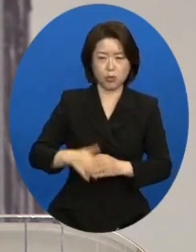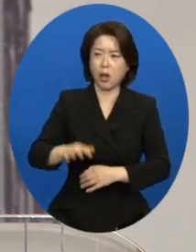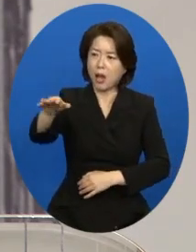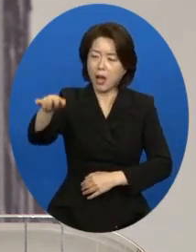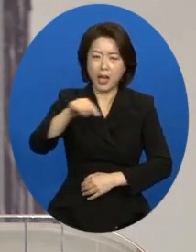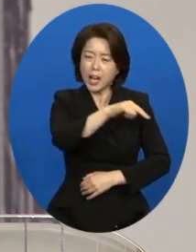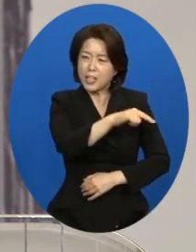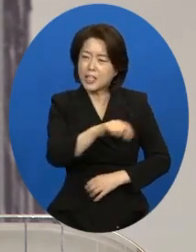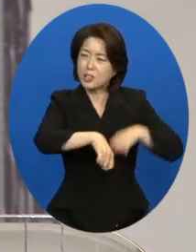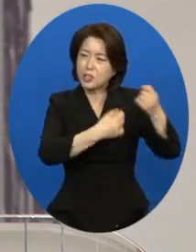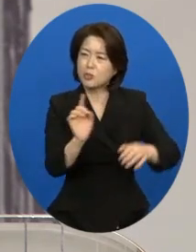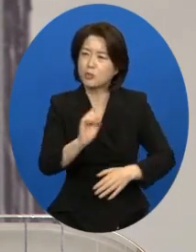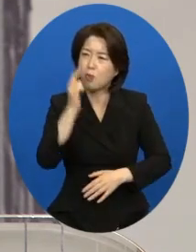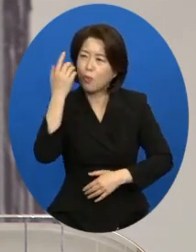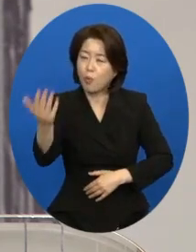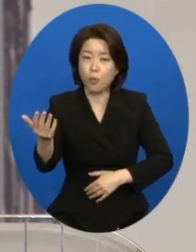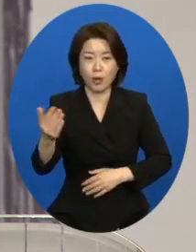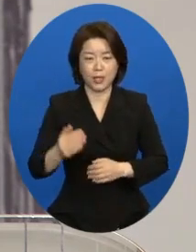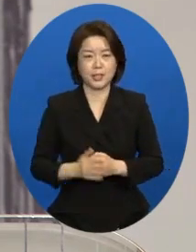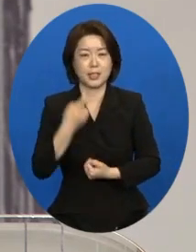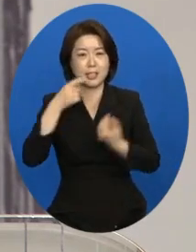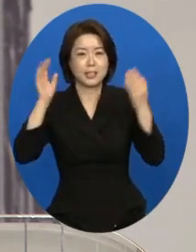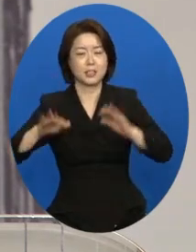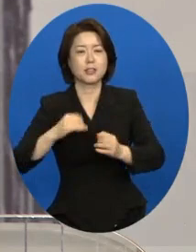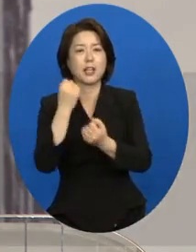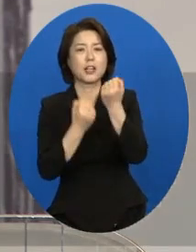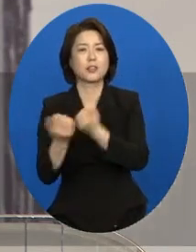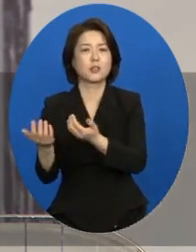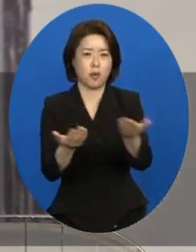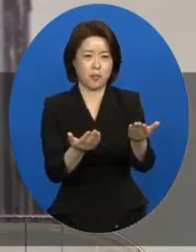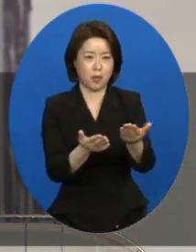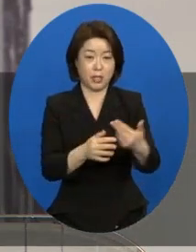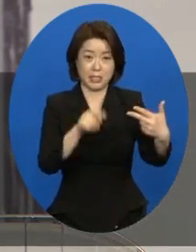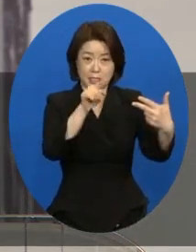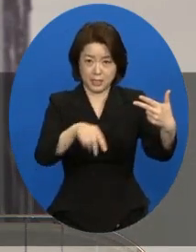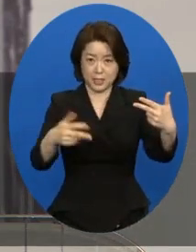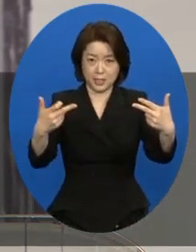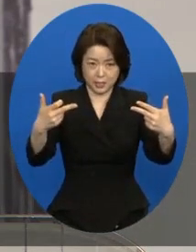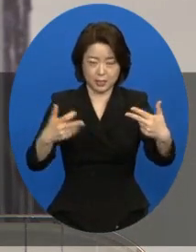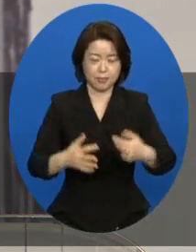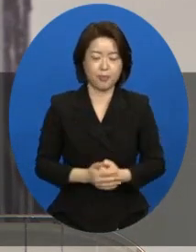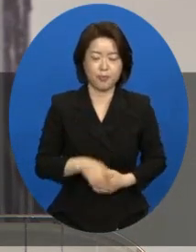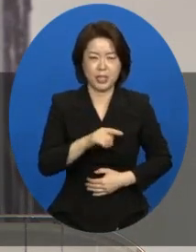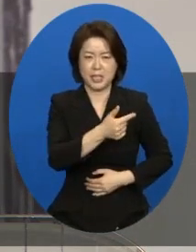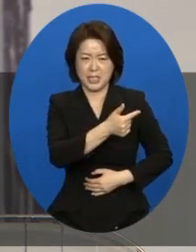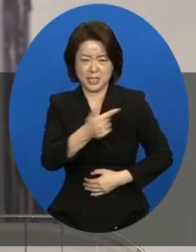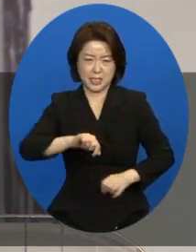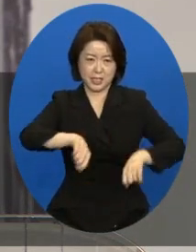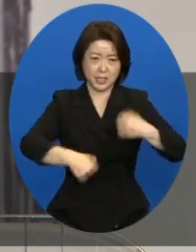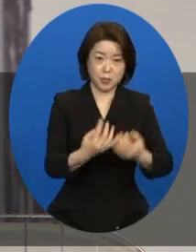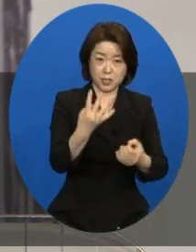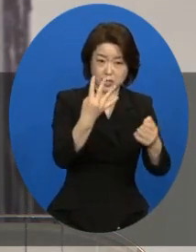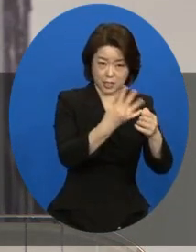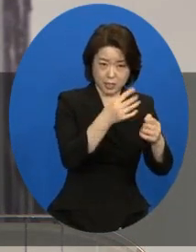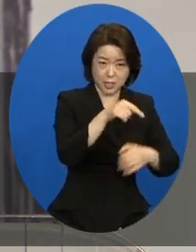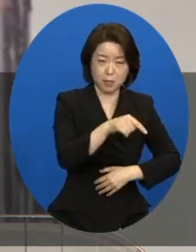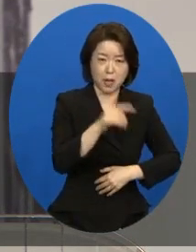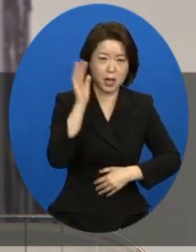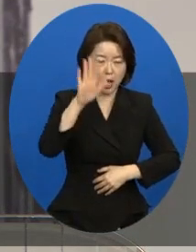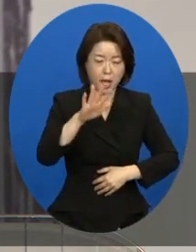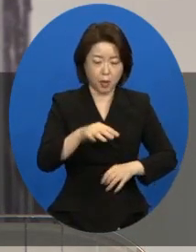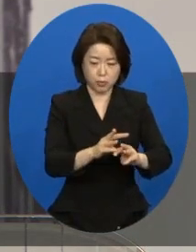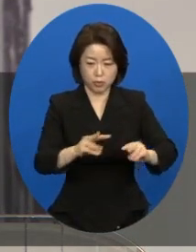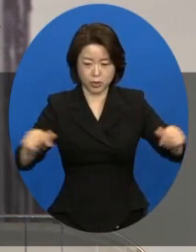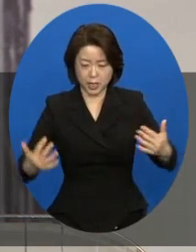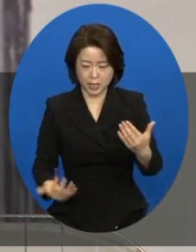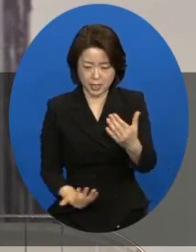하니까 천사가 해석을 해줍니다. 그 17절이에요. 이 큰 짐승 네 마리는 앞으로 땅에서 일어나게 될